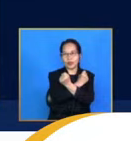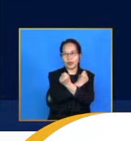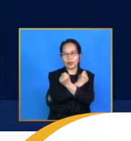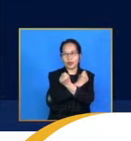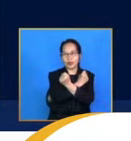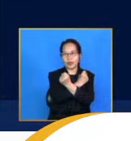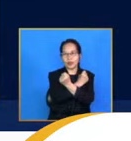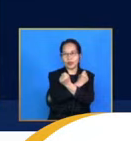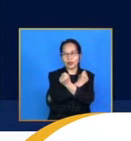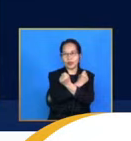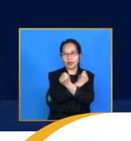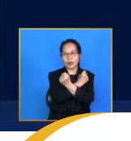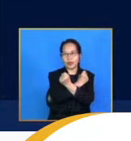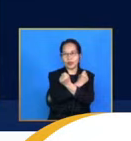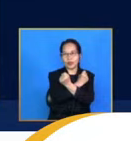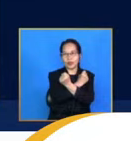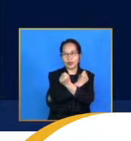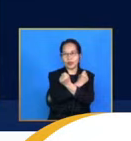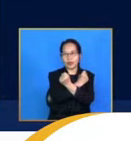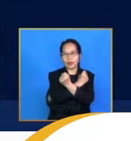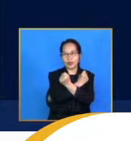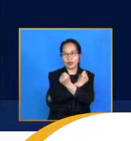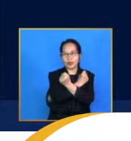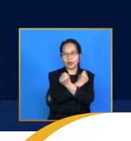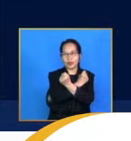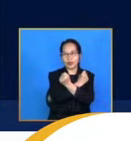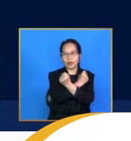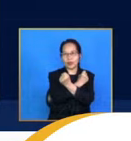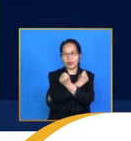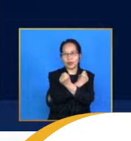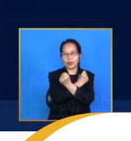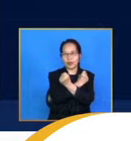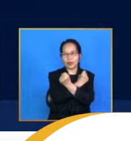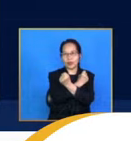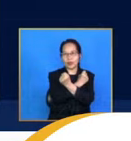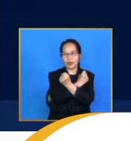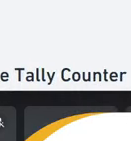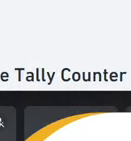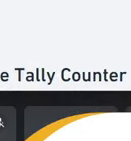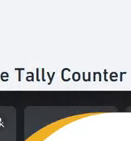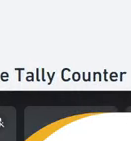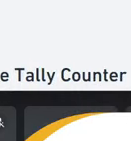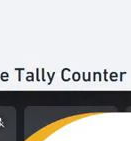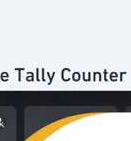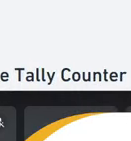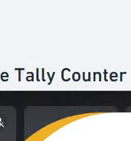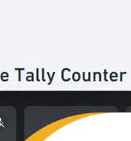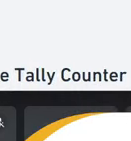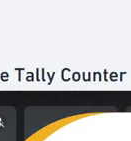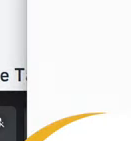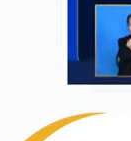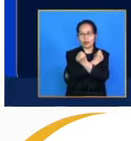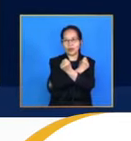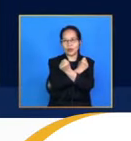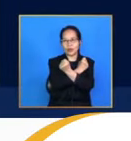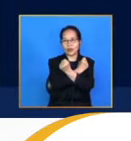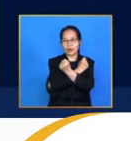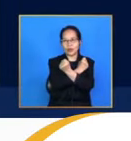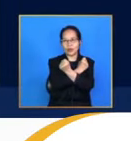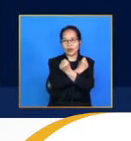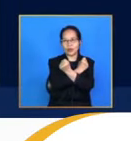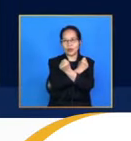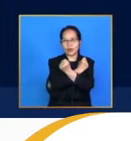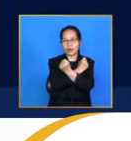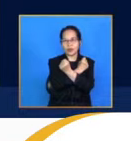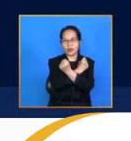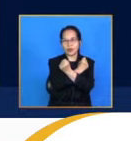nga, Broccoli, kung halimbawa that time, kung nananatili ka pa rin hanggang ngayon sa MCGI, siguro nandyan ka rin ngayon. Tapos, ad